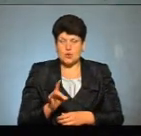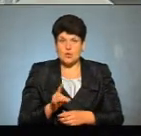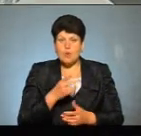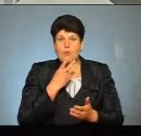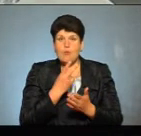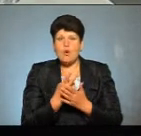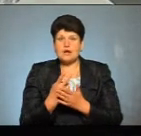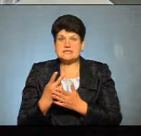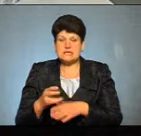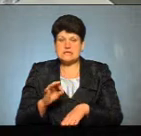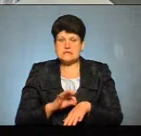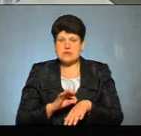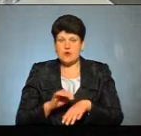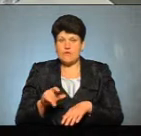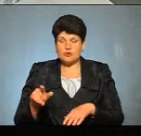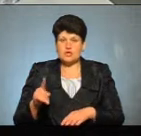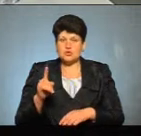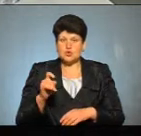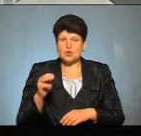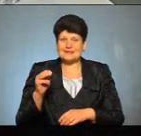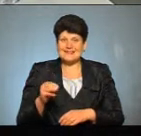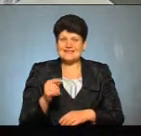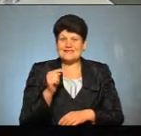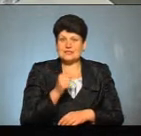Показники захворюваності на 100 тисяч там